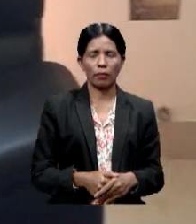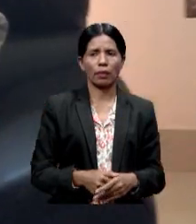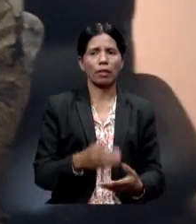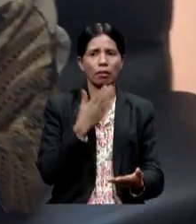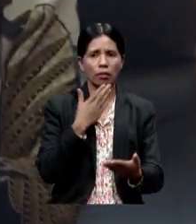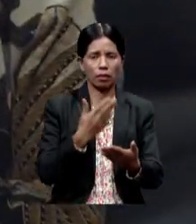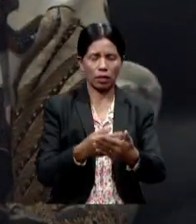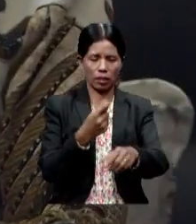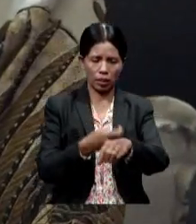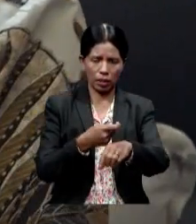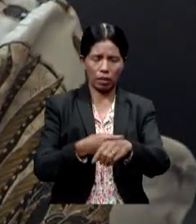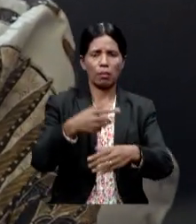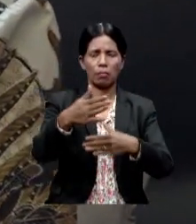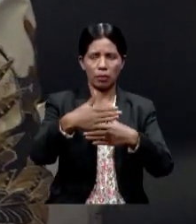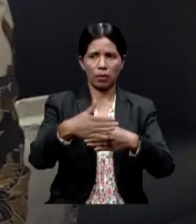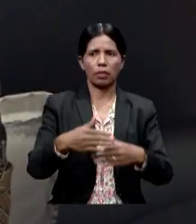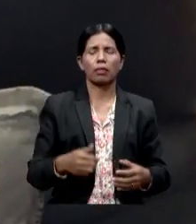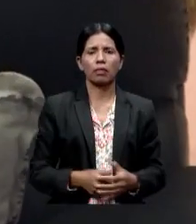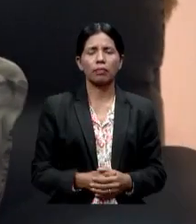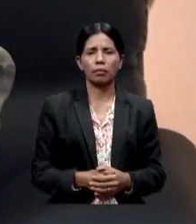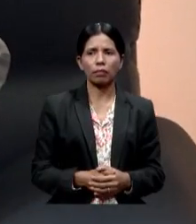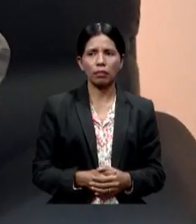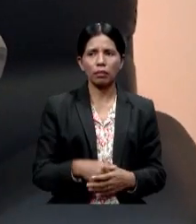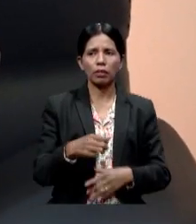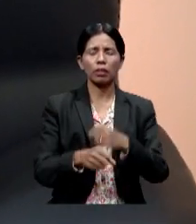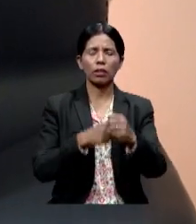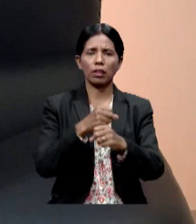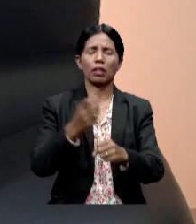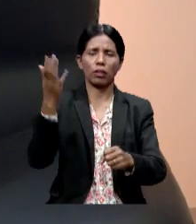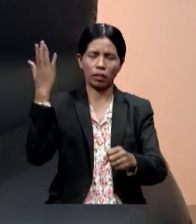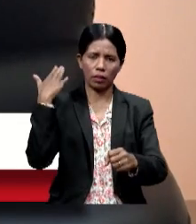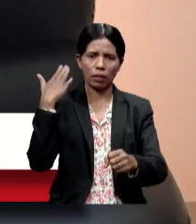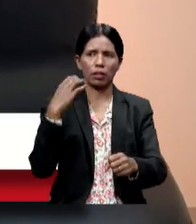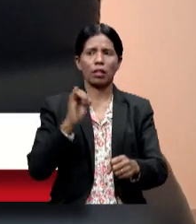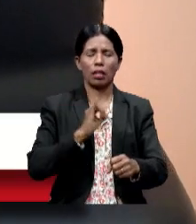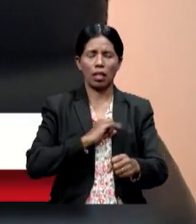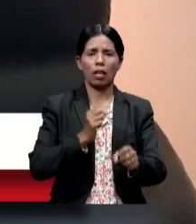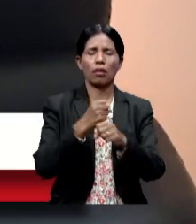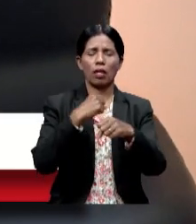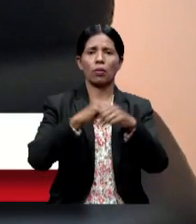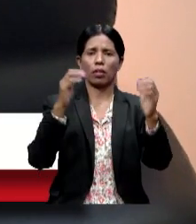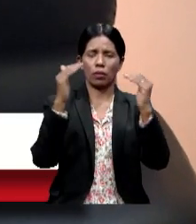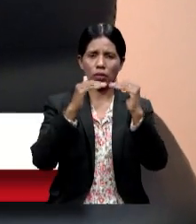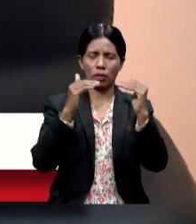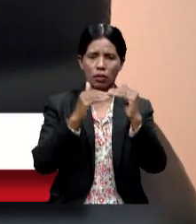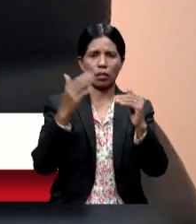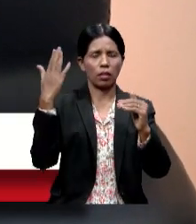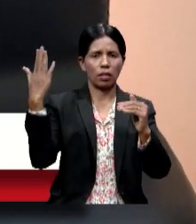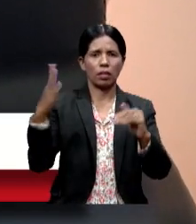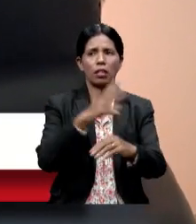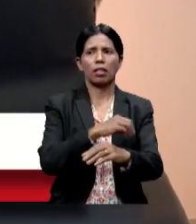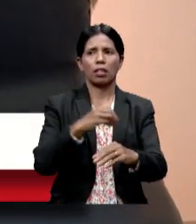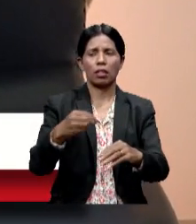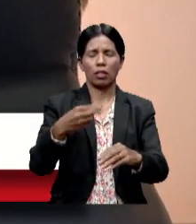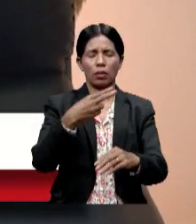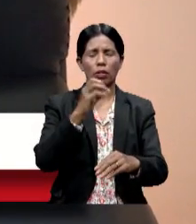dia tempo barak, lo ulu tina ida liuba, ka diu dion hawalo be horta show ida ya